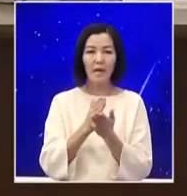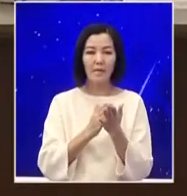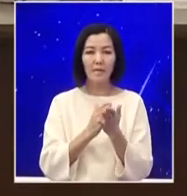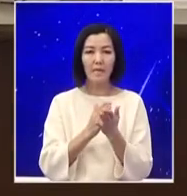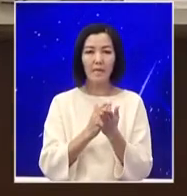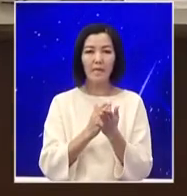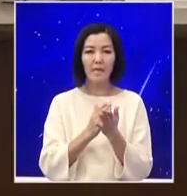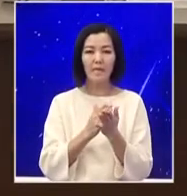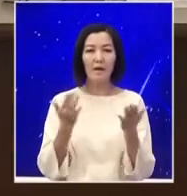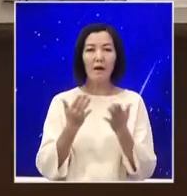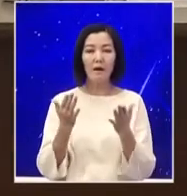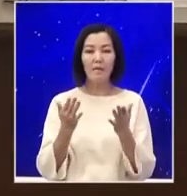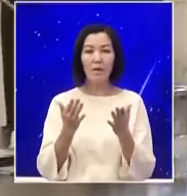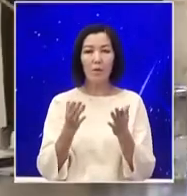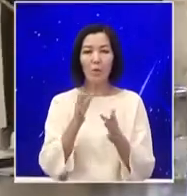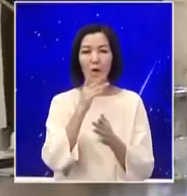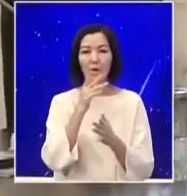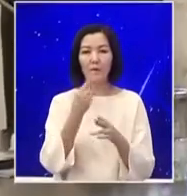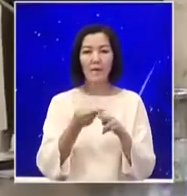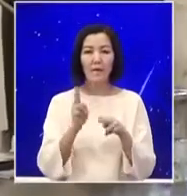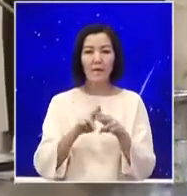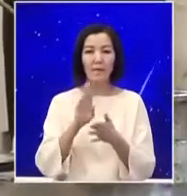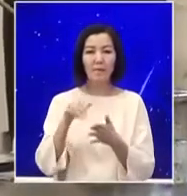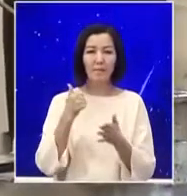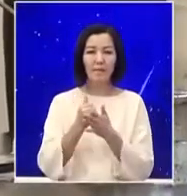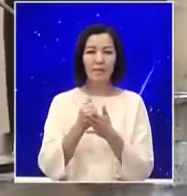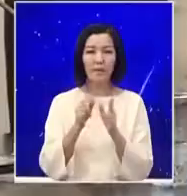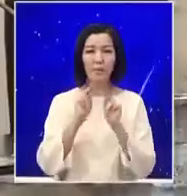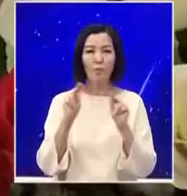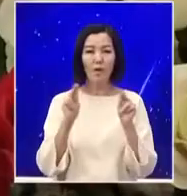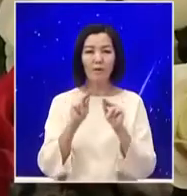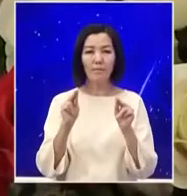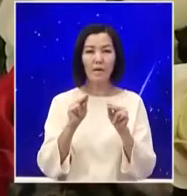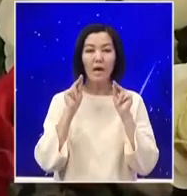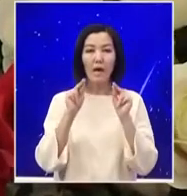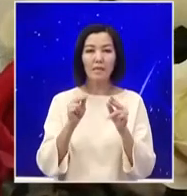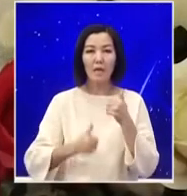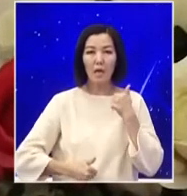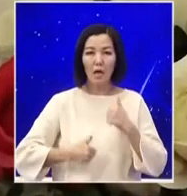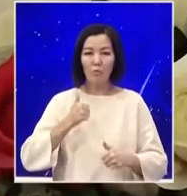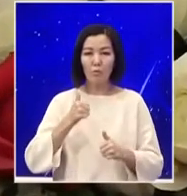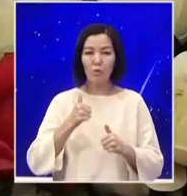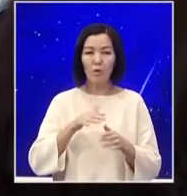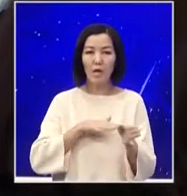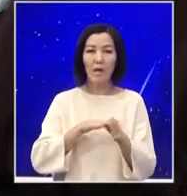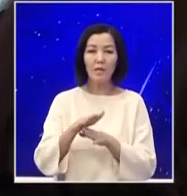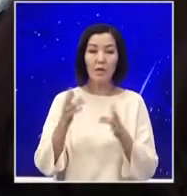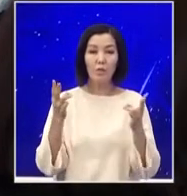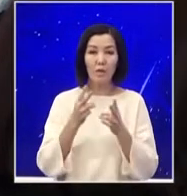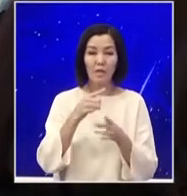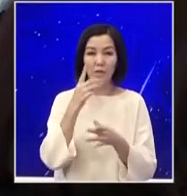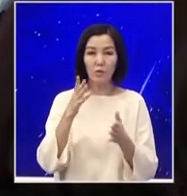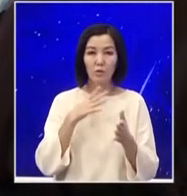ардагерлер жағы қандай кезең болмасын, ең бастысы мұраты биік мұғалім деген атты адал, абыройлы іс жоқ екендігін